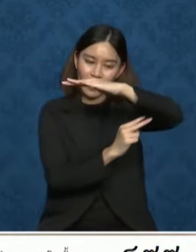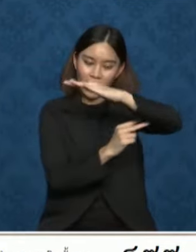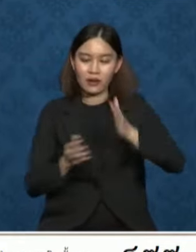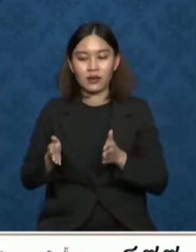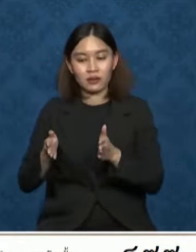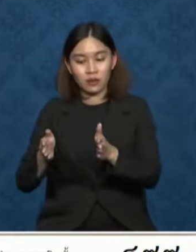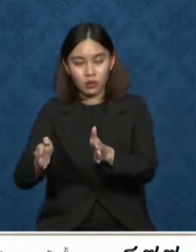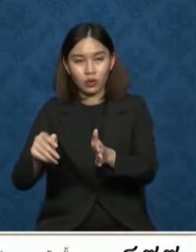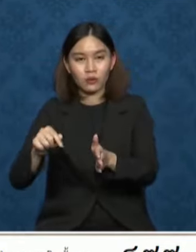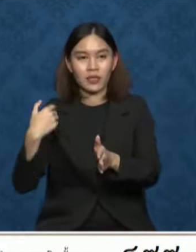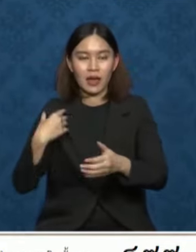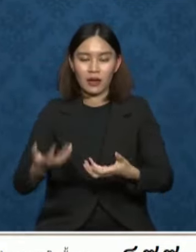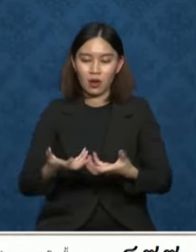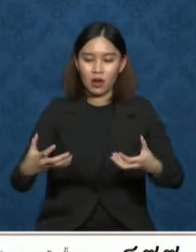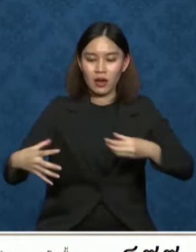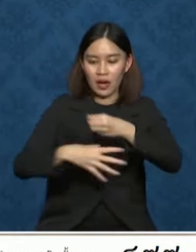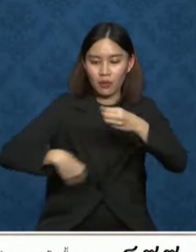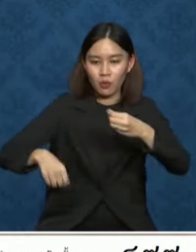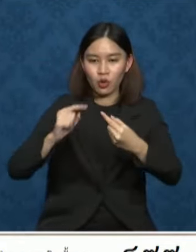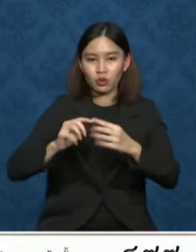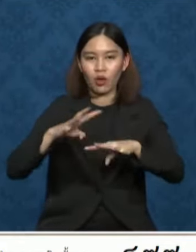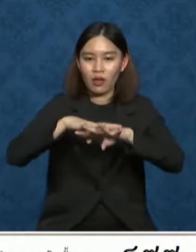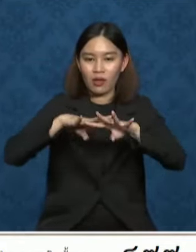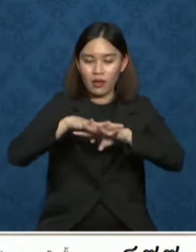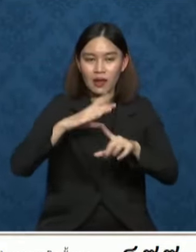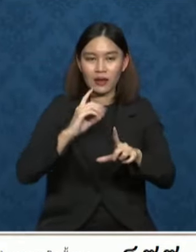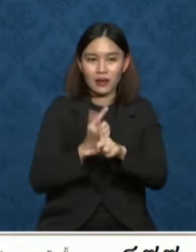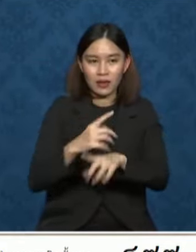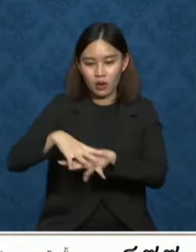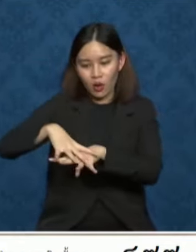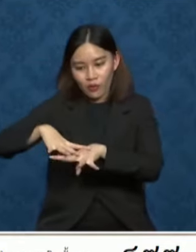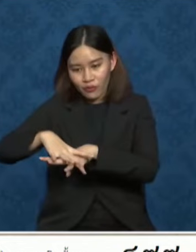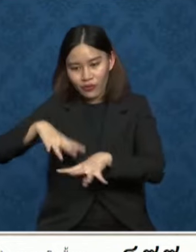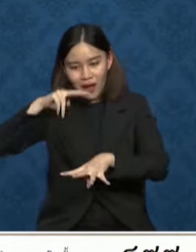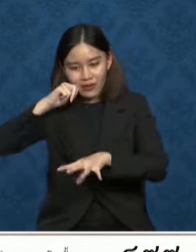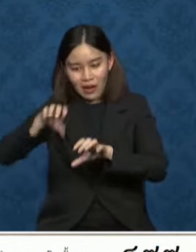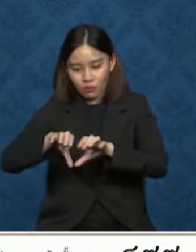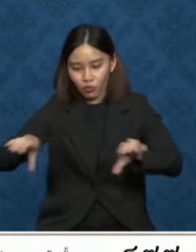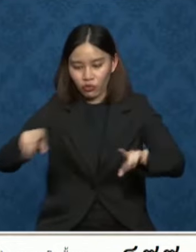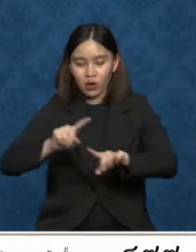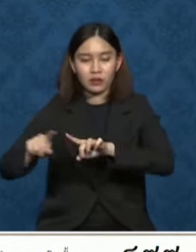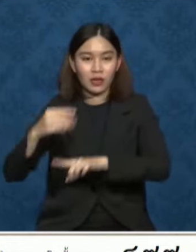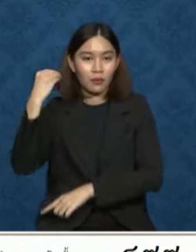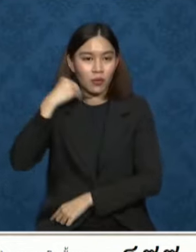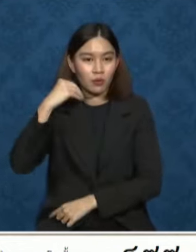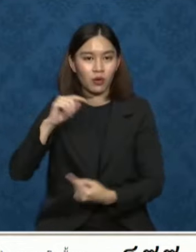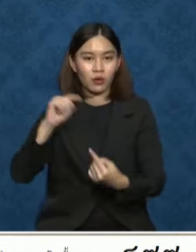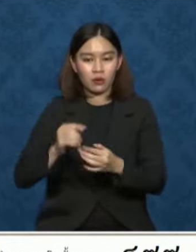นนรวมถงการรักรอบ การขโมยะแังเล็กฝาลาง ละใหน้ be for็กห